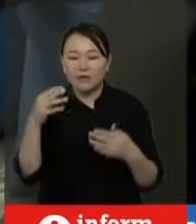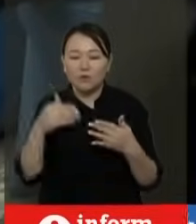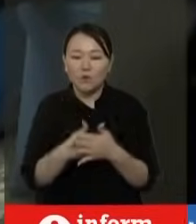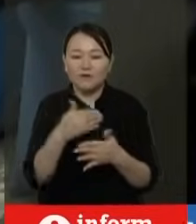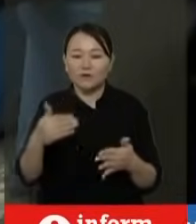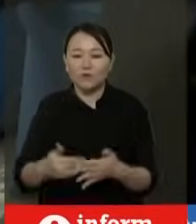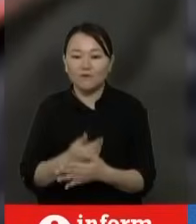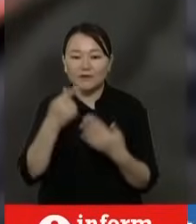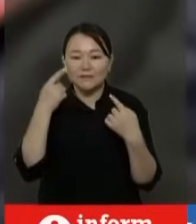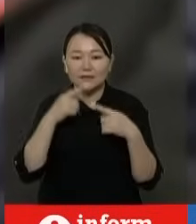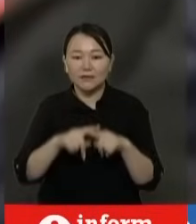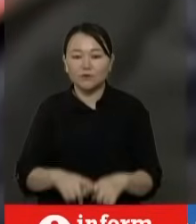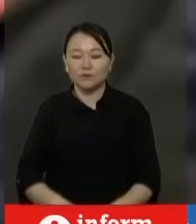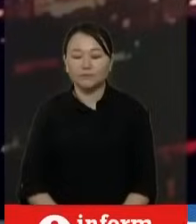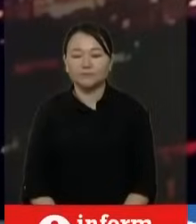Елеман Раймбеков, Информбюро.